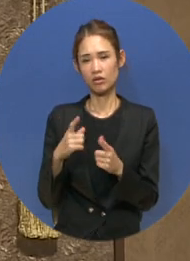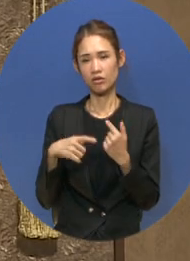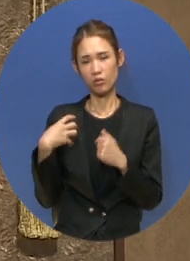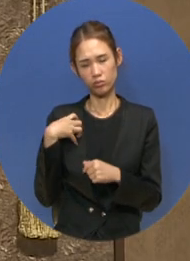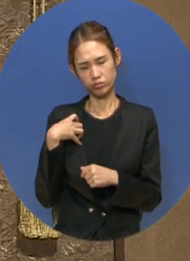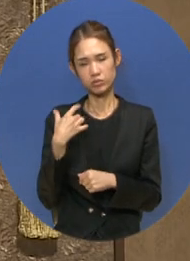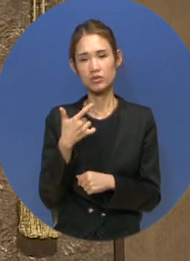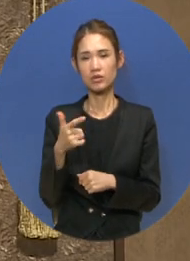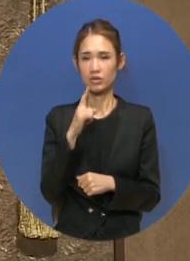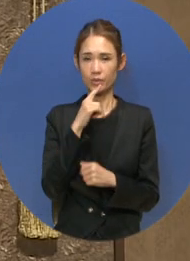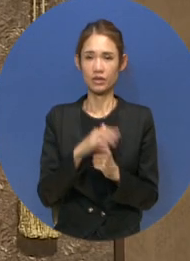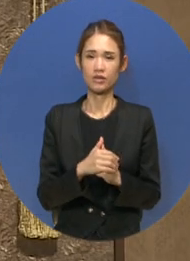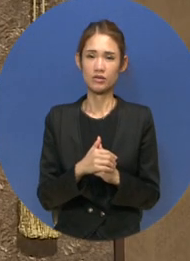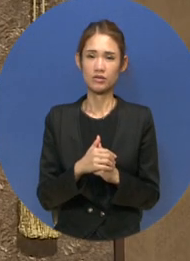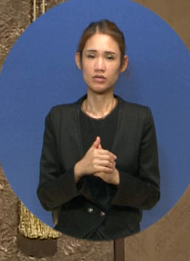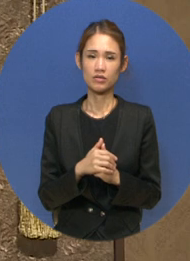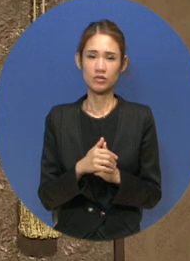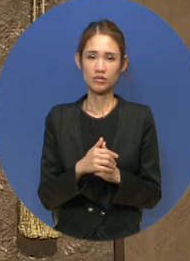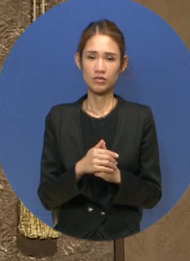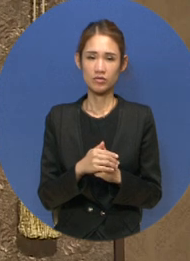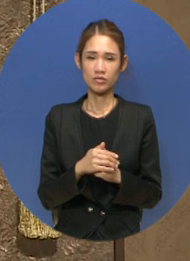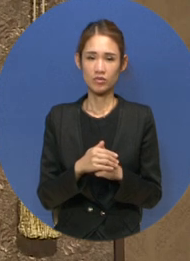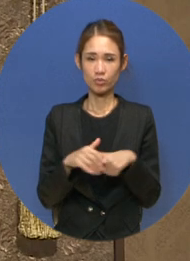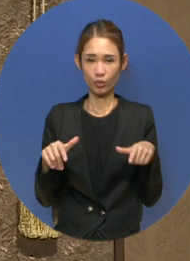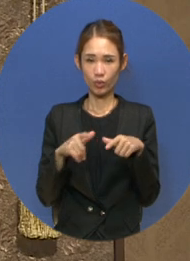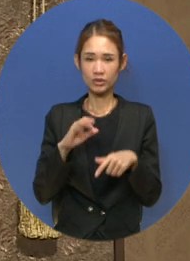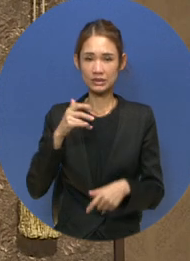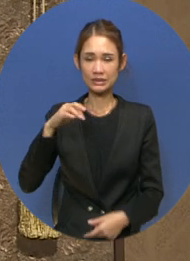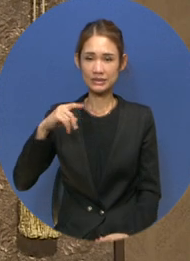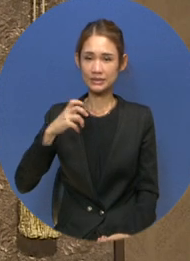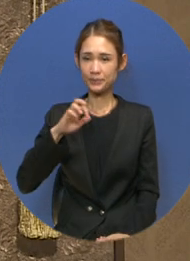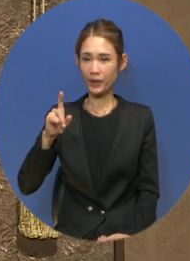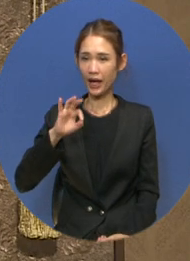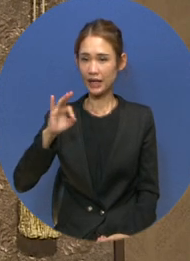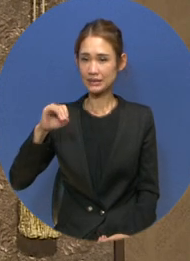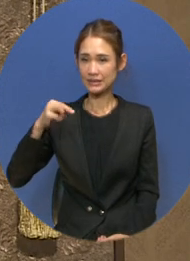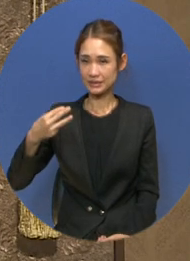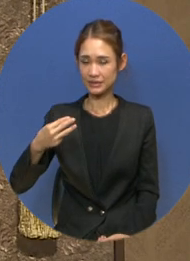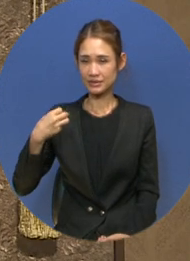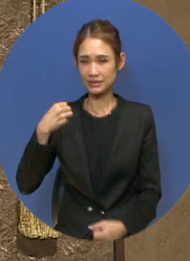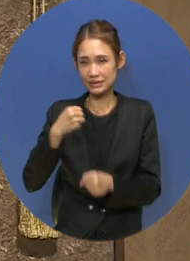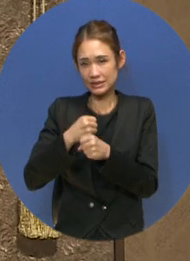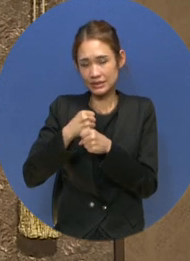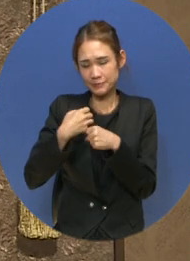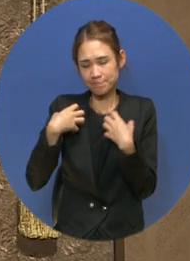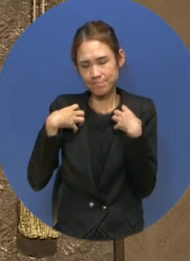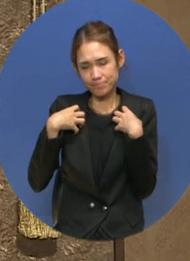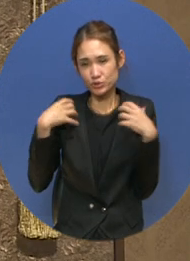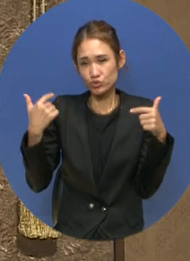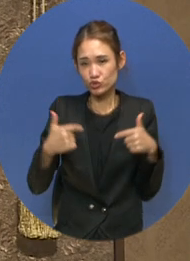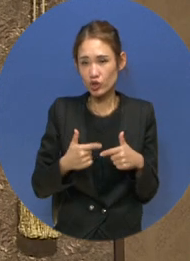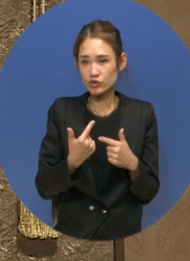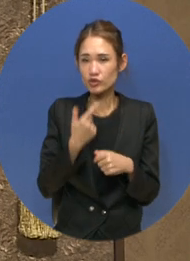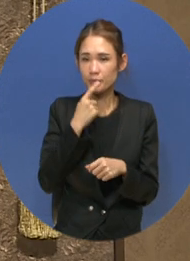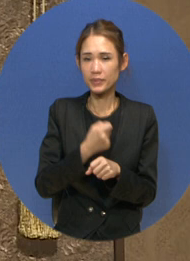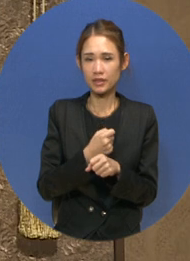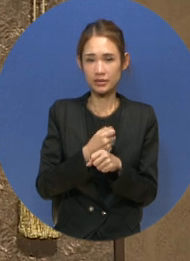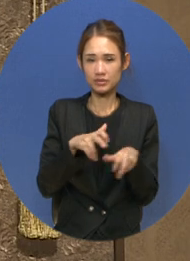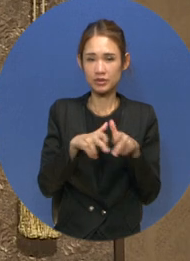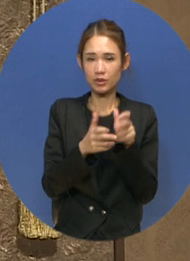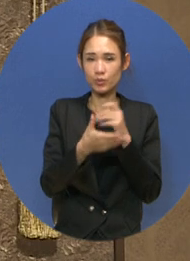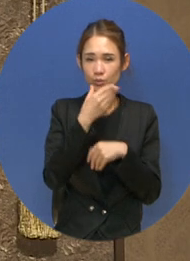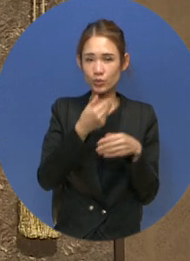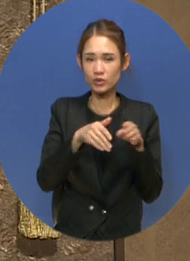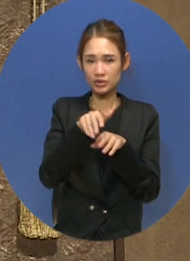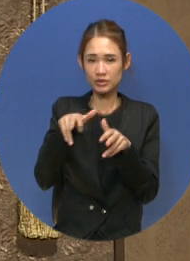건데요. 예. 우리가 보통 리스파이트라 그래서 이제 짐을 덜어준다라는 뜻이거든요. 네. 장애인 복지관에서